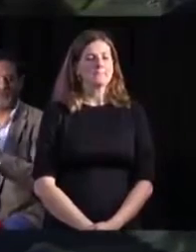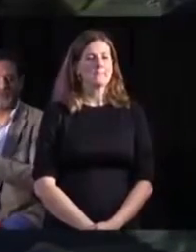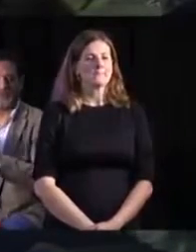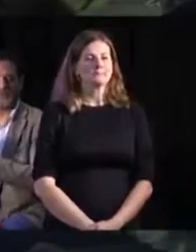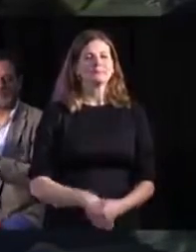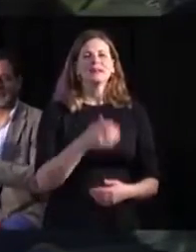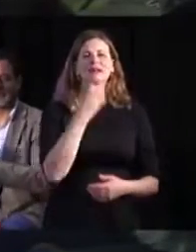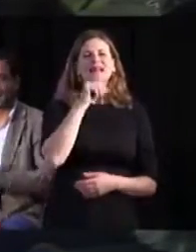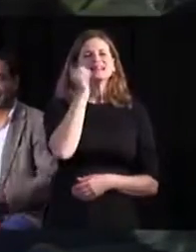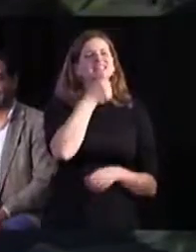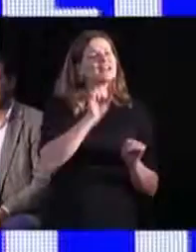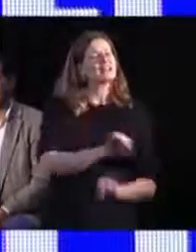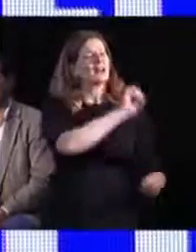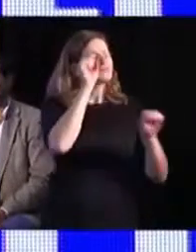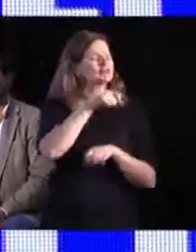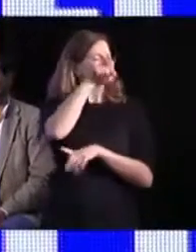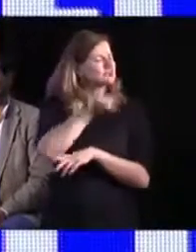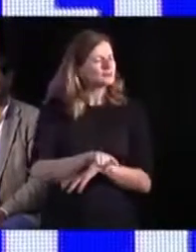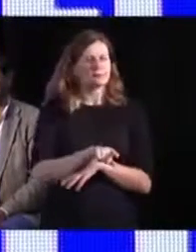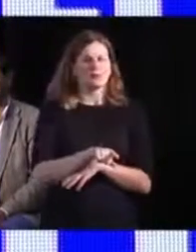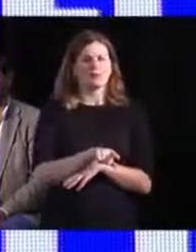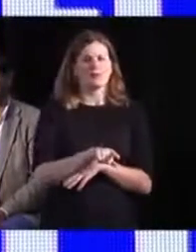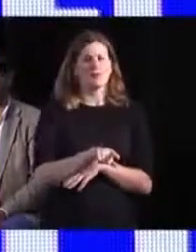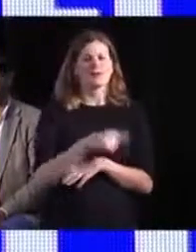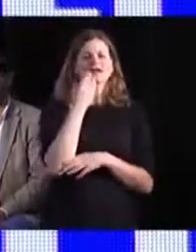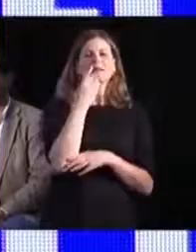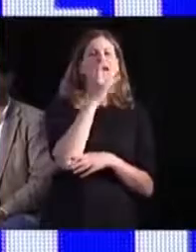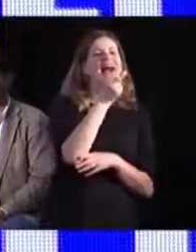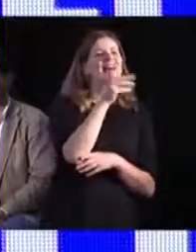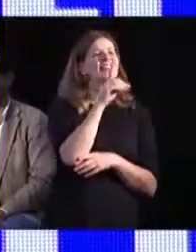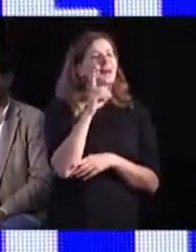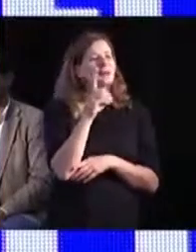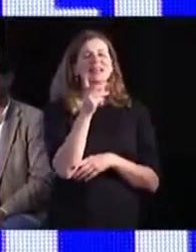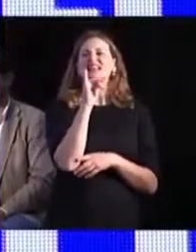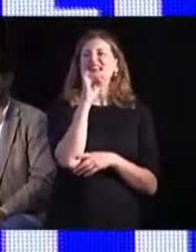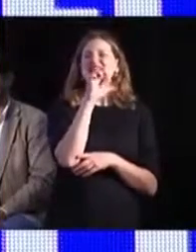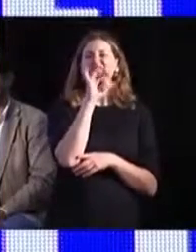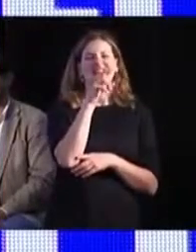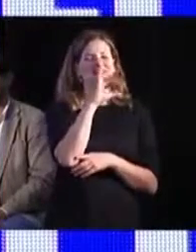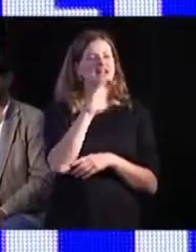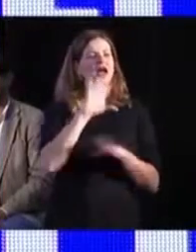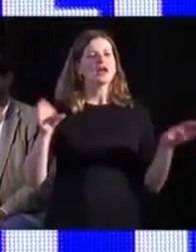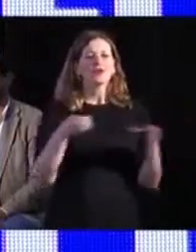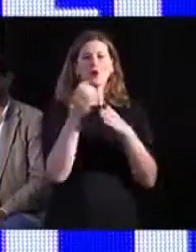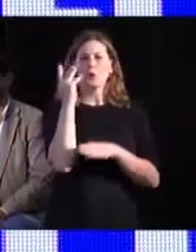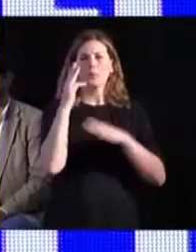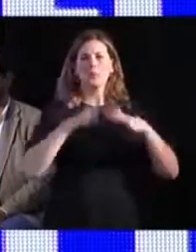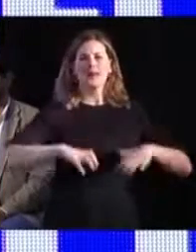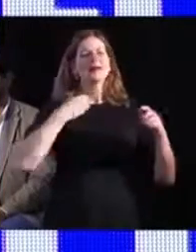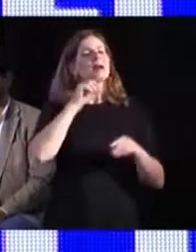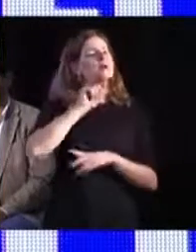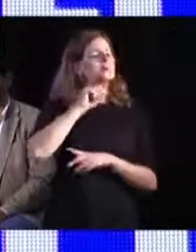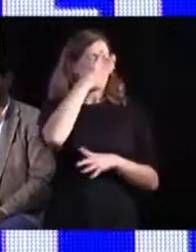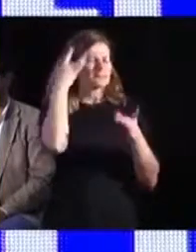Qui està defensant millor que ningú que el David o la Jèssica i els altres companys i companyes del grup parlamentari que per fi es faci una